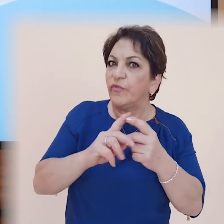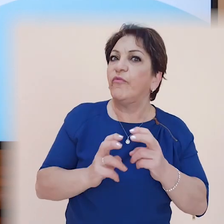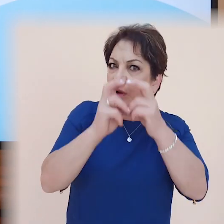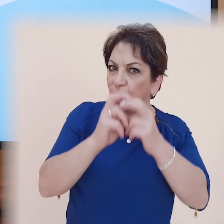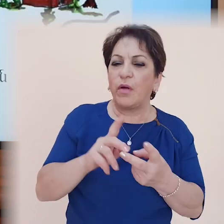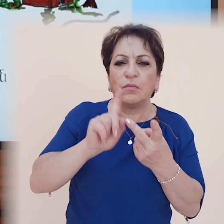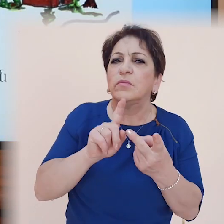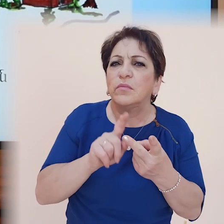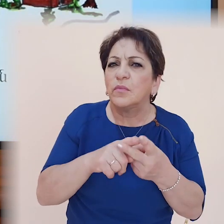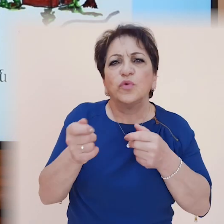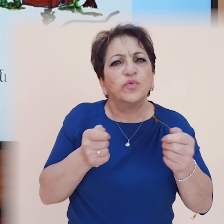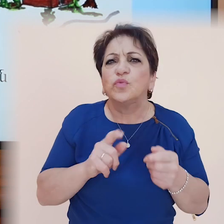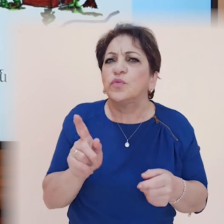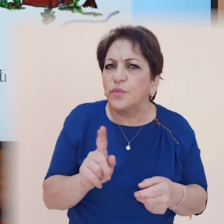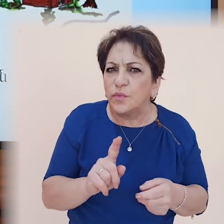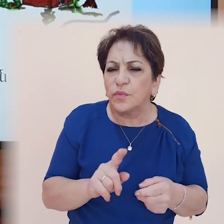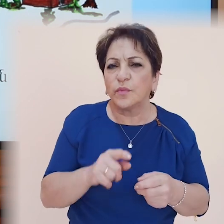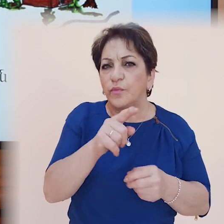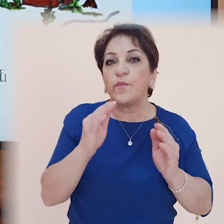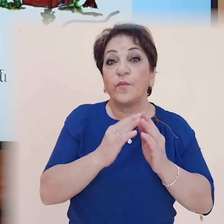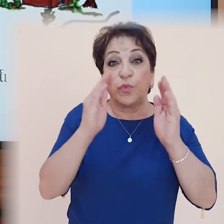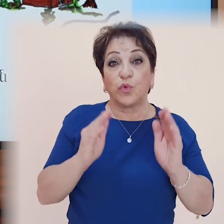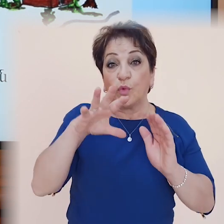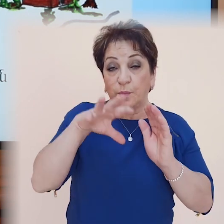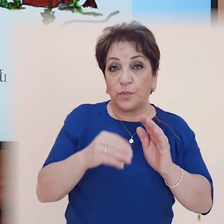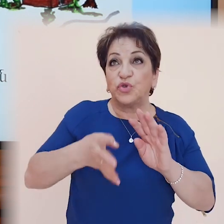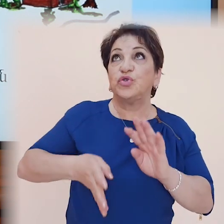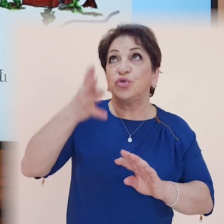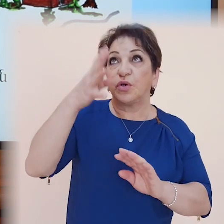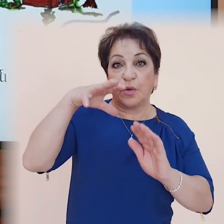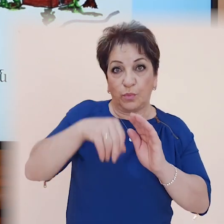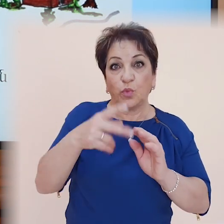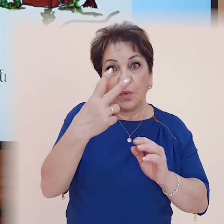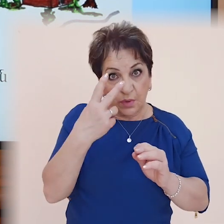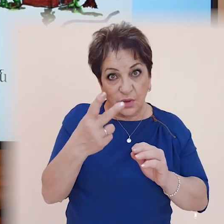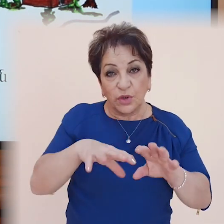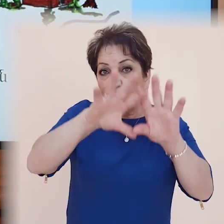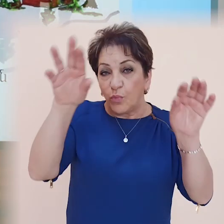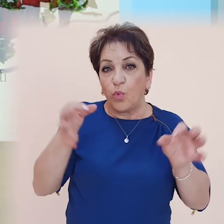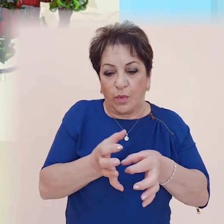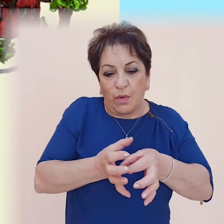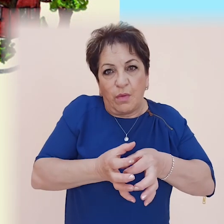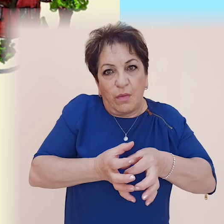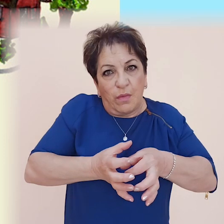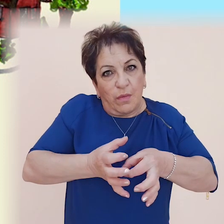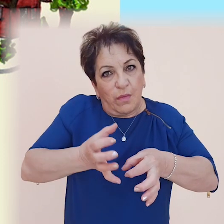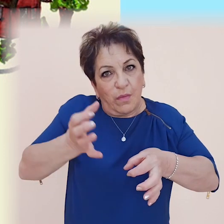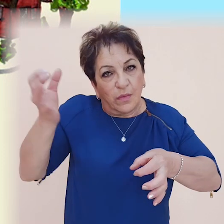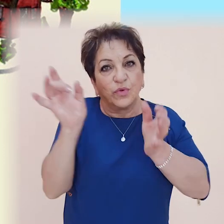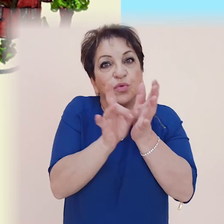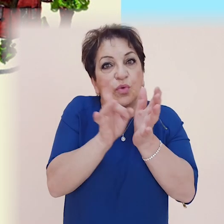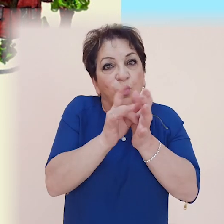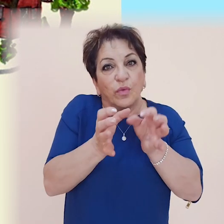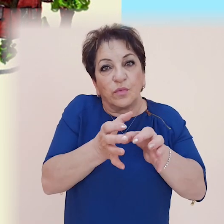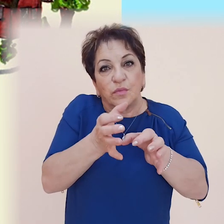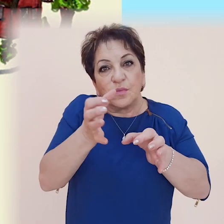զգուշանալ։ Ձեր տների կամշենքերի մոտ տեսել եք, որ բոլոր հաստլարերը մի փոքրիկ